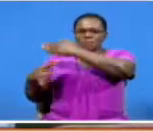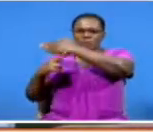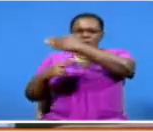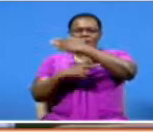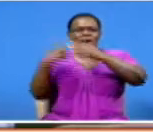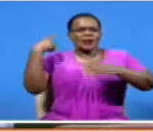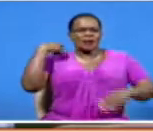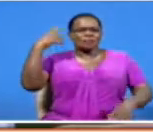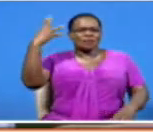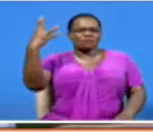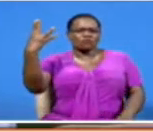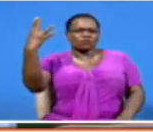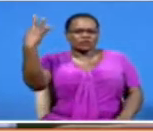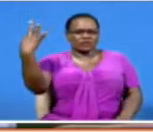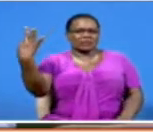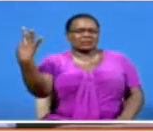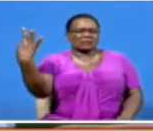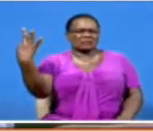number